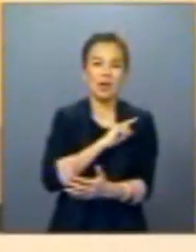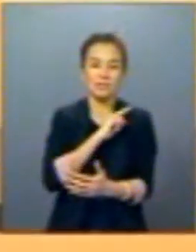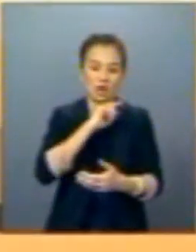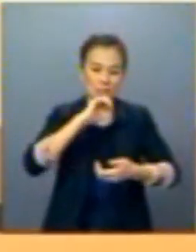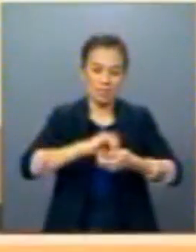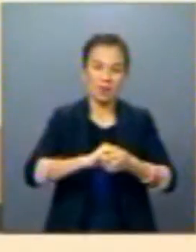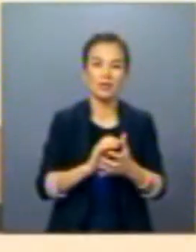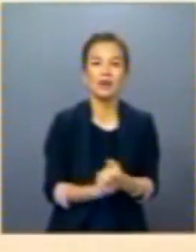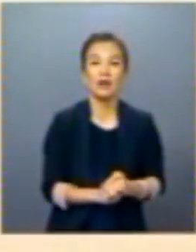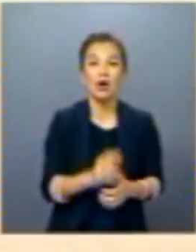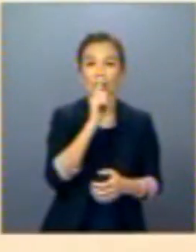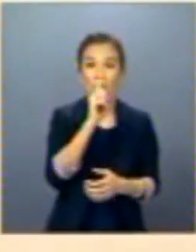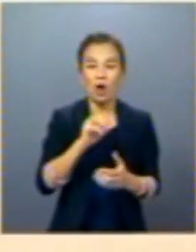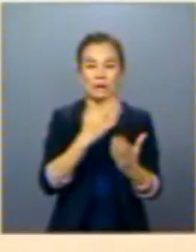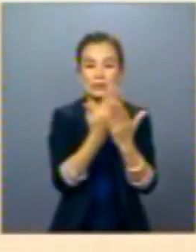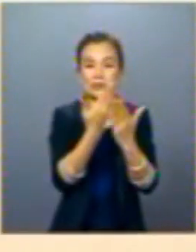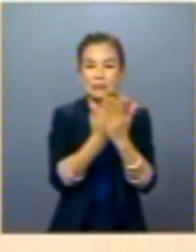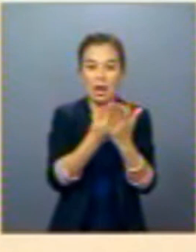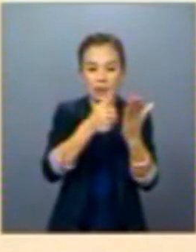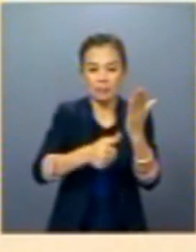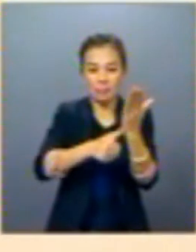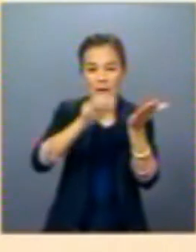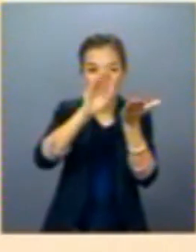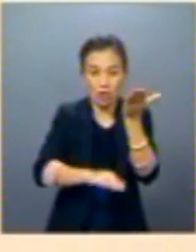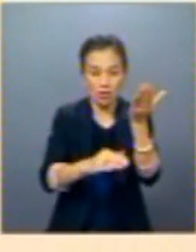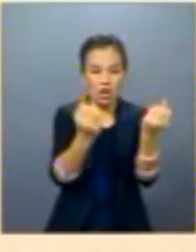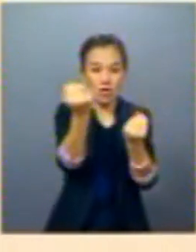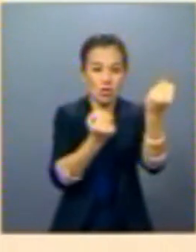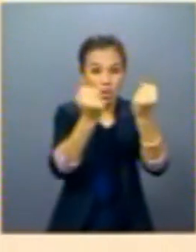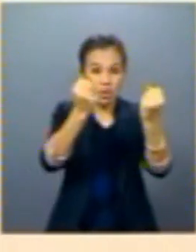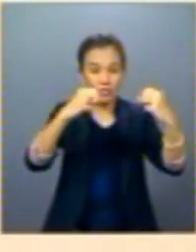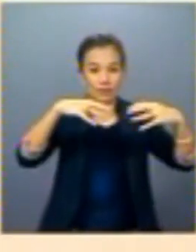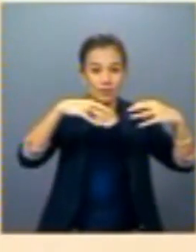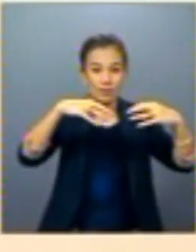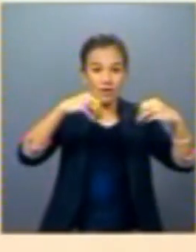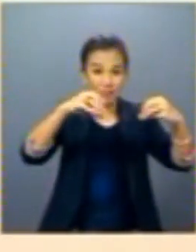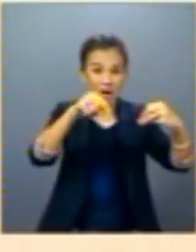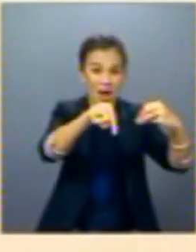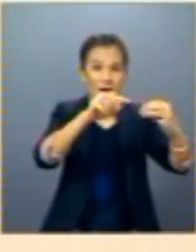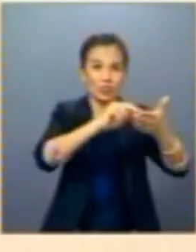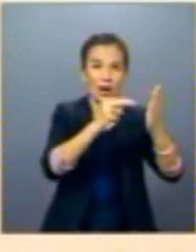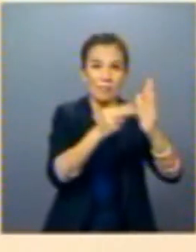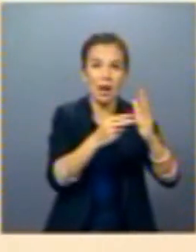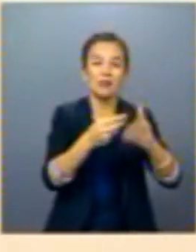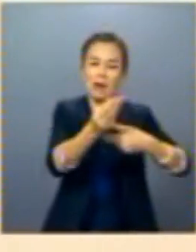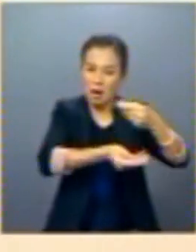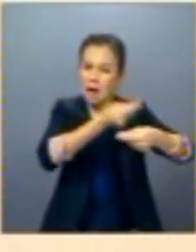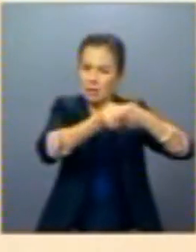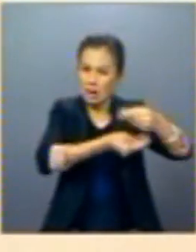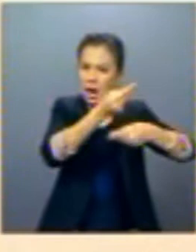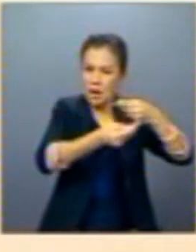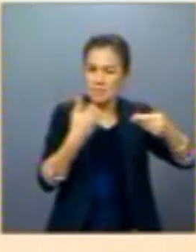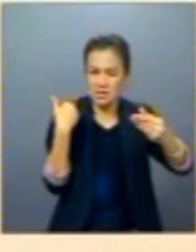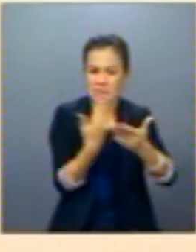ษีสรรพสามิตในอัตราพิเศษโดยประเภทรถยนต์ไฟฟ้าไฮบริดซึ่งปัจจุบันรถประเภทนี้ก็ผลิตจำหน่ายอยู่แล้วแต่ราค